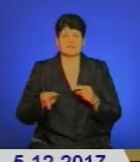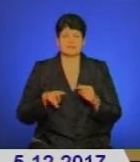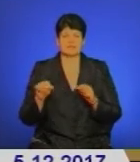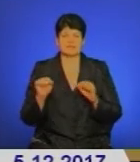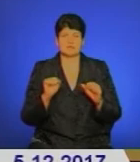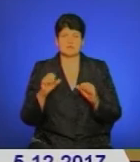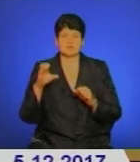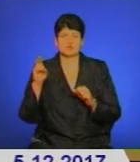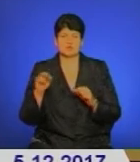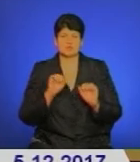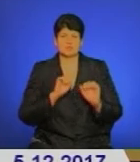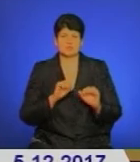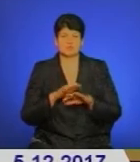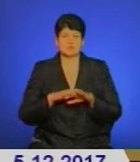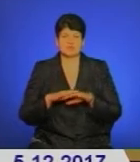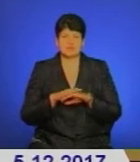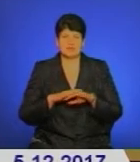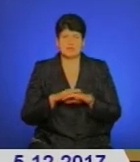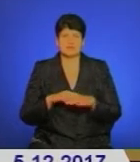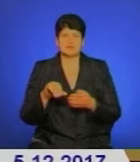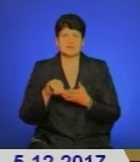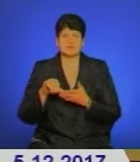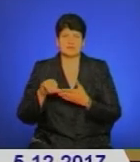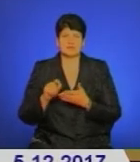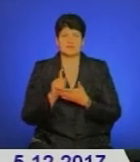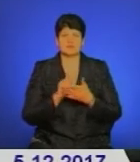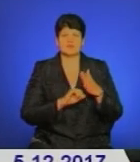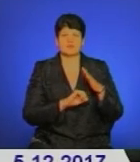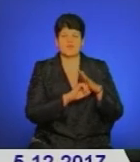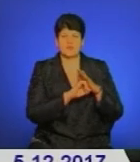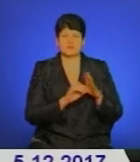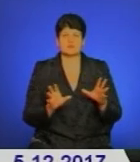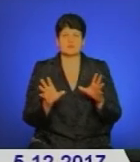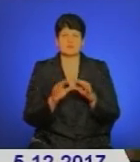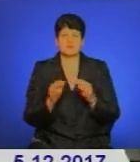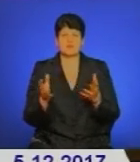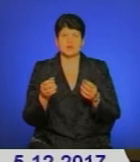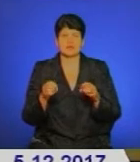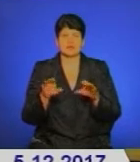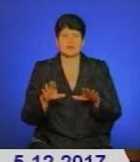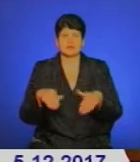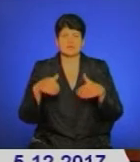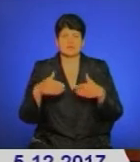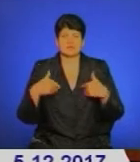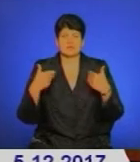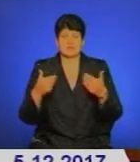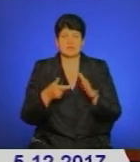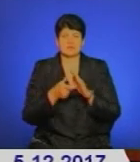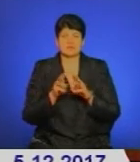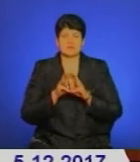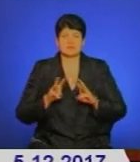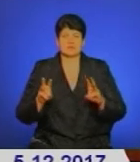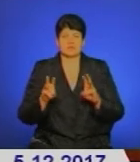захисту населення облдержадміністрації та представниками пенсійного фонду. Спільно прийняли рішення надіслати звернення президенту